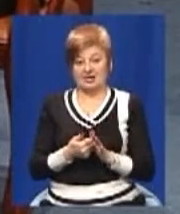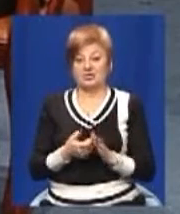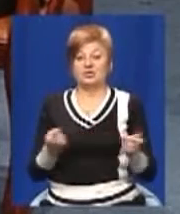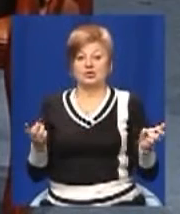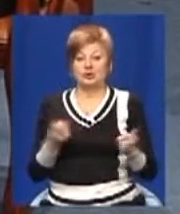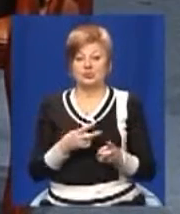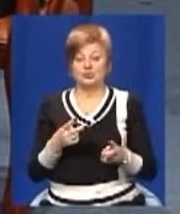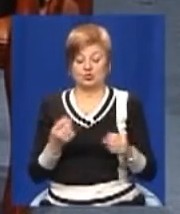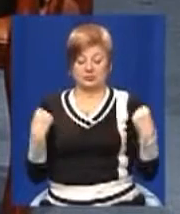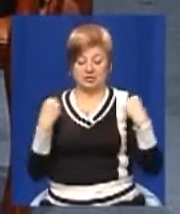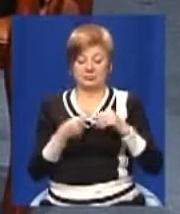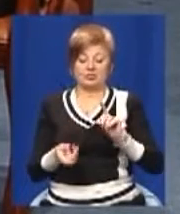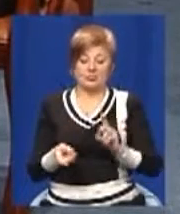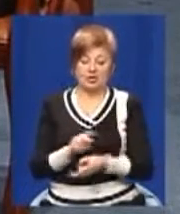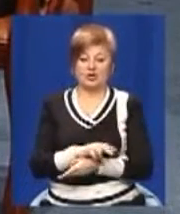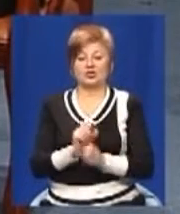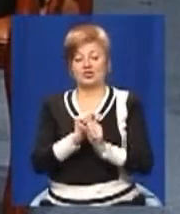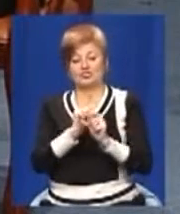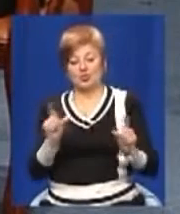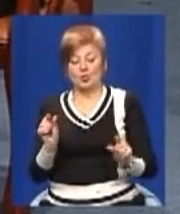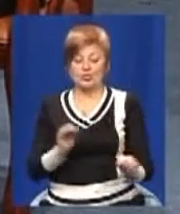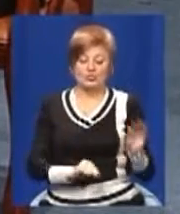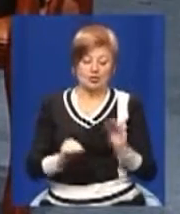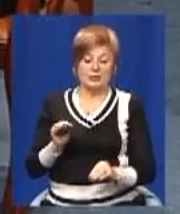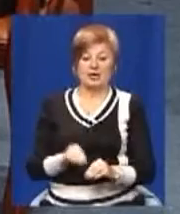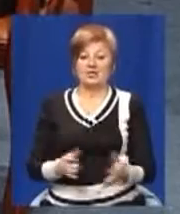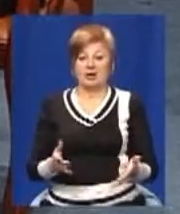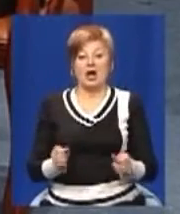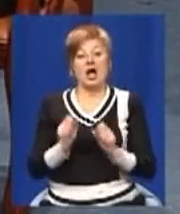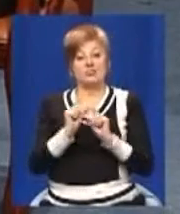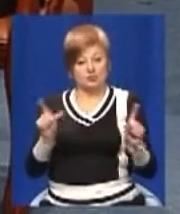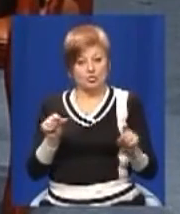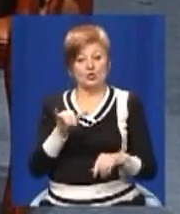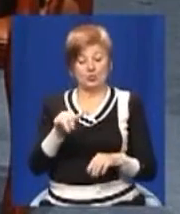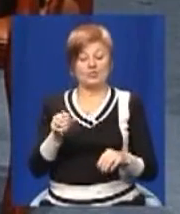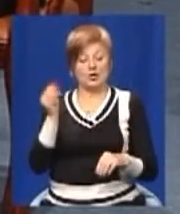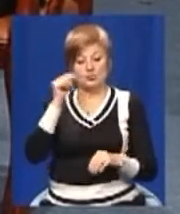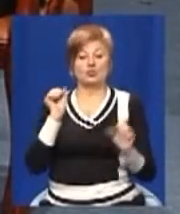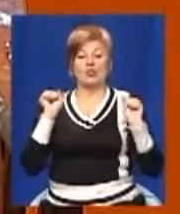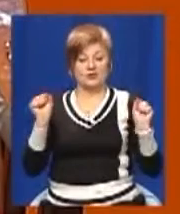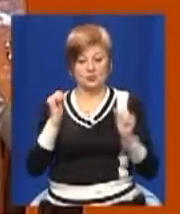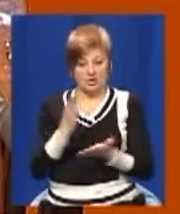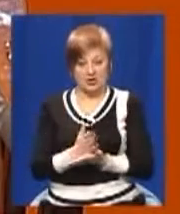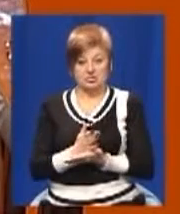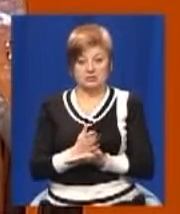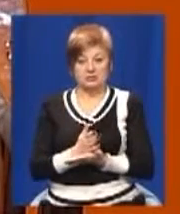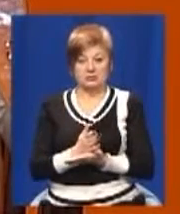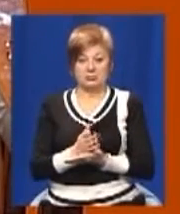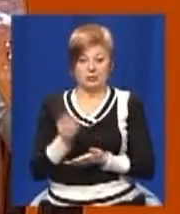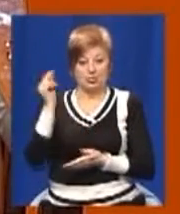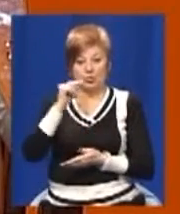треба перевдягати форму, в школу збиратися. А у школі, до речі, уроки фізкультури відвідуєш? А